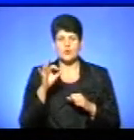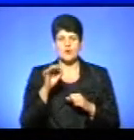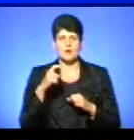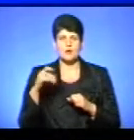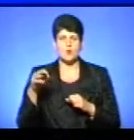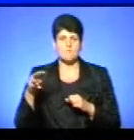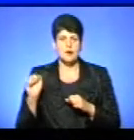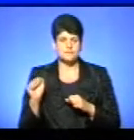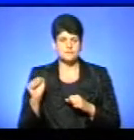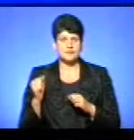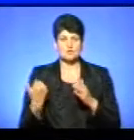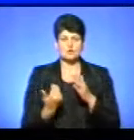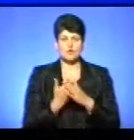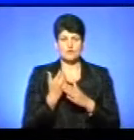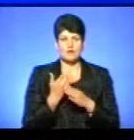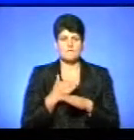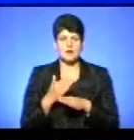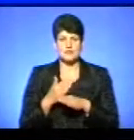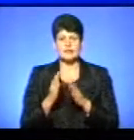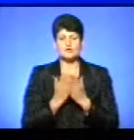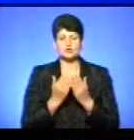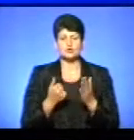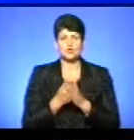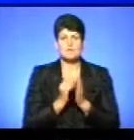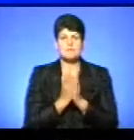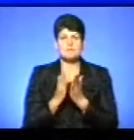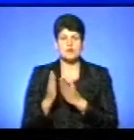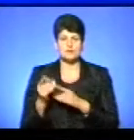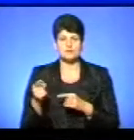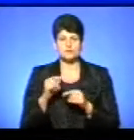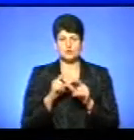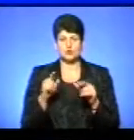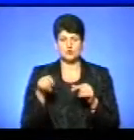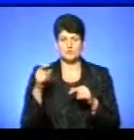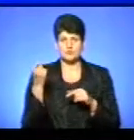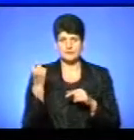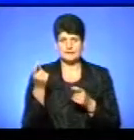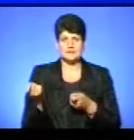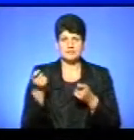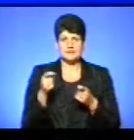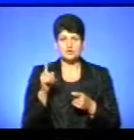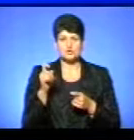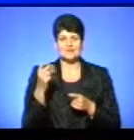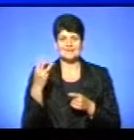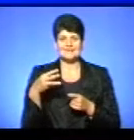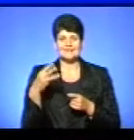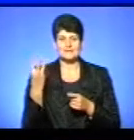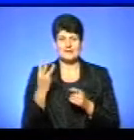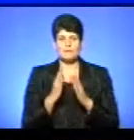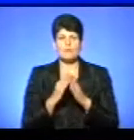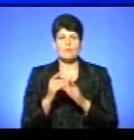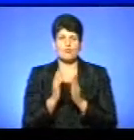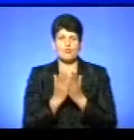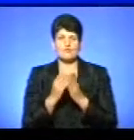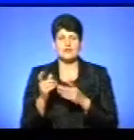Хома. З нової партії книжок до бібліотеки Тернопільської школи номер 11 надійшло 133 букварі та